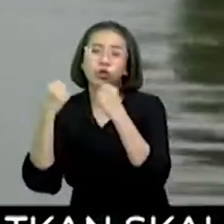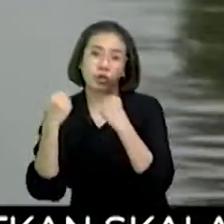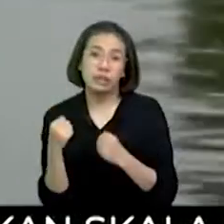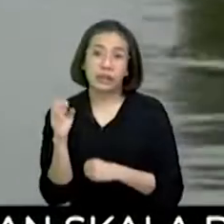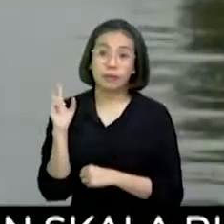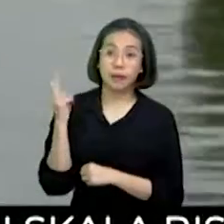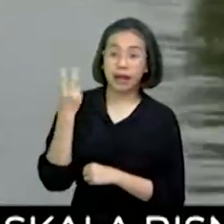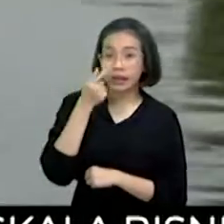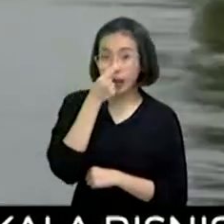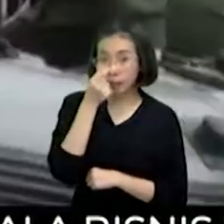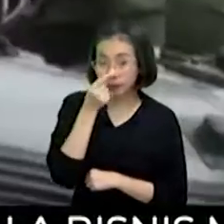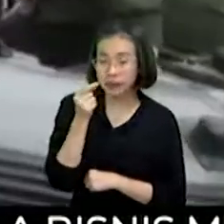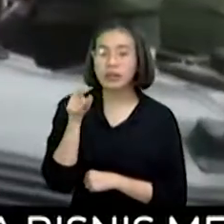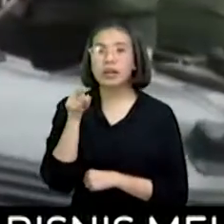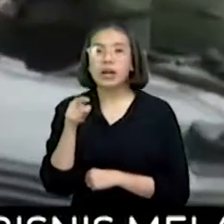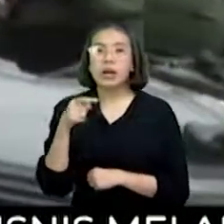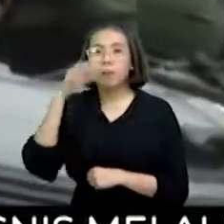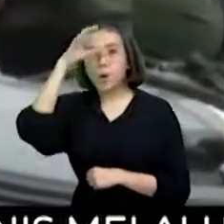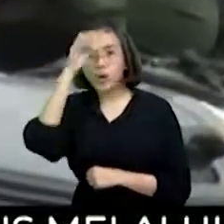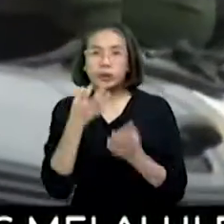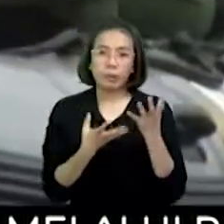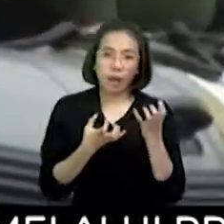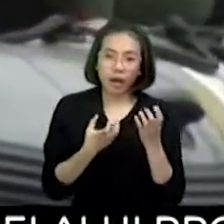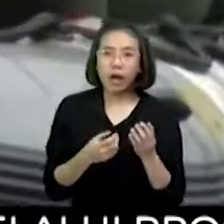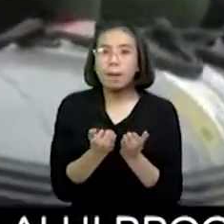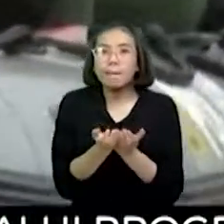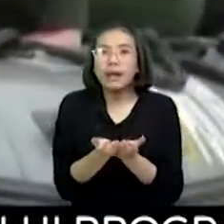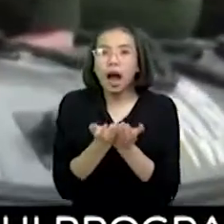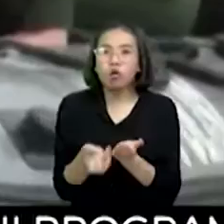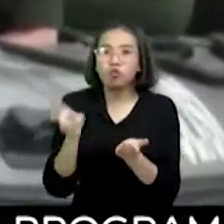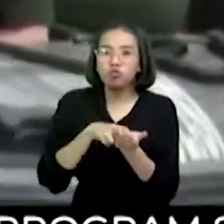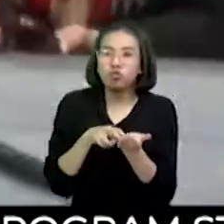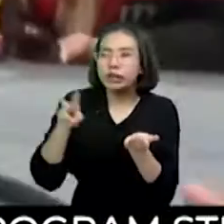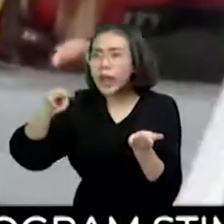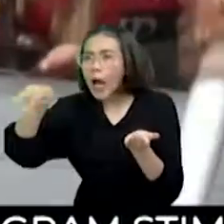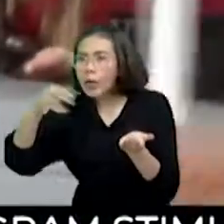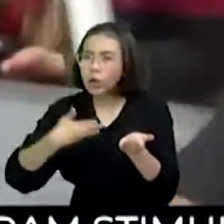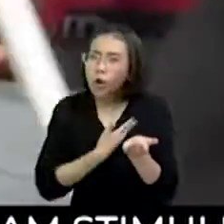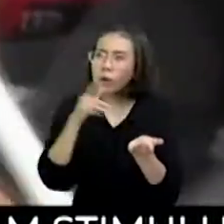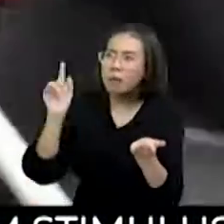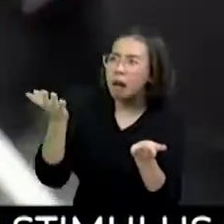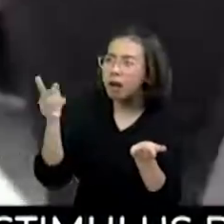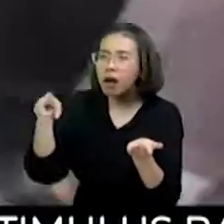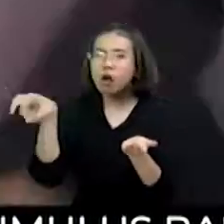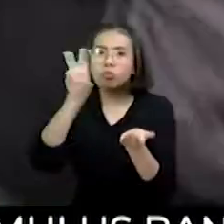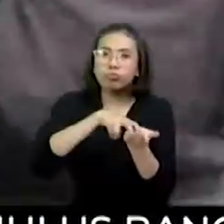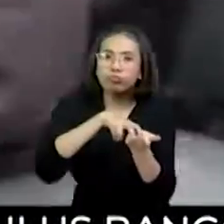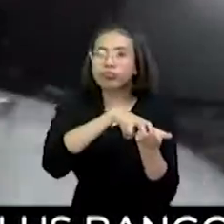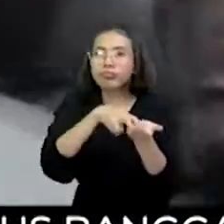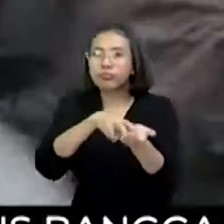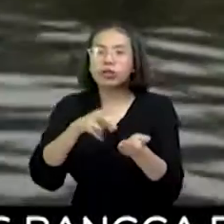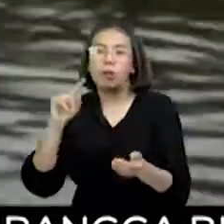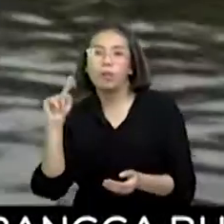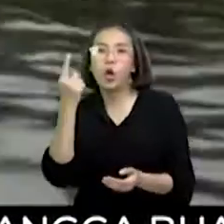Kamis kemarin, aparat Polresta Palangkaraya dengan perahu karet mengevakuasi warga korban banjir. Anak-anak dan para ibu